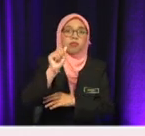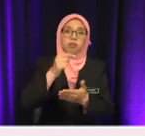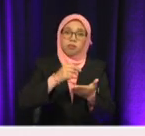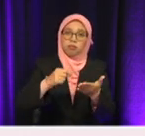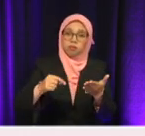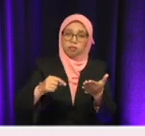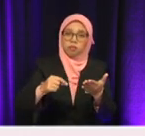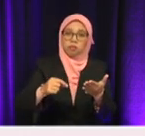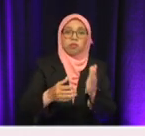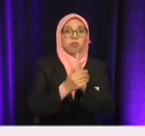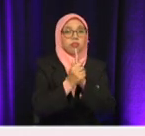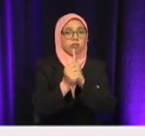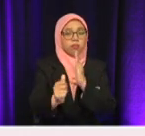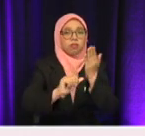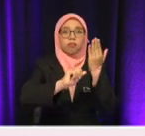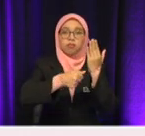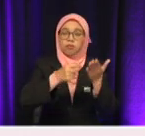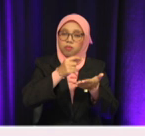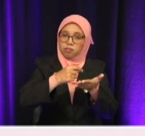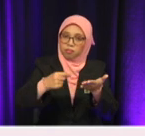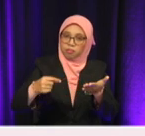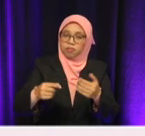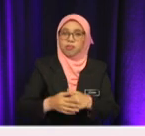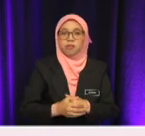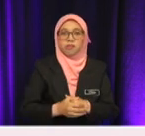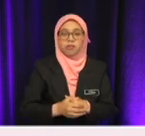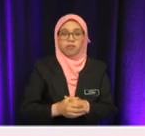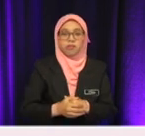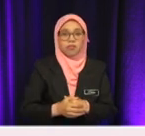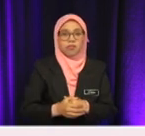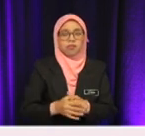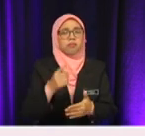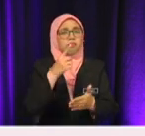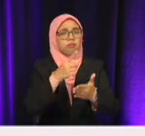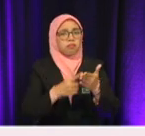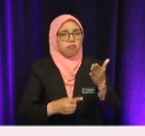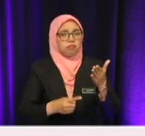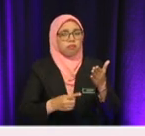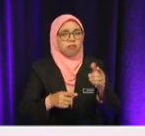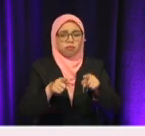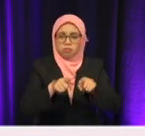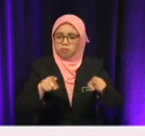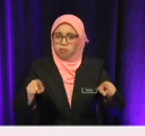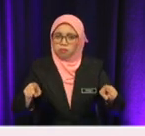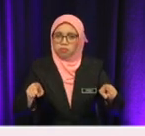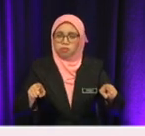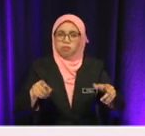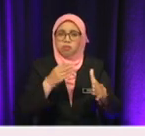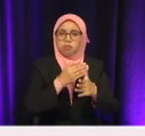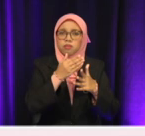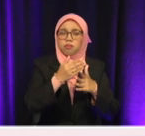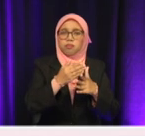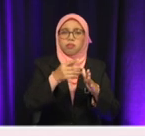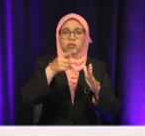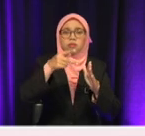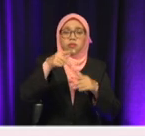kesediaan kemahiran awal tulisan. Persoalannya di sini, apakah perbezaan di antara pratulis dan juga